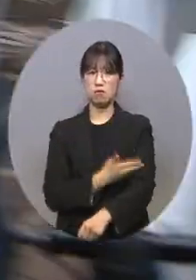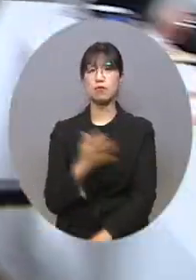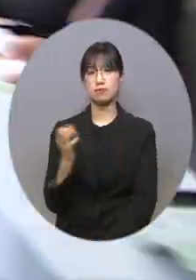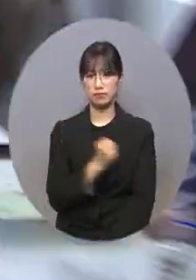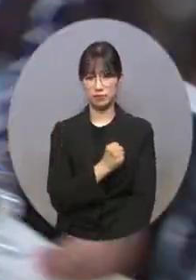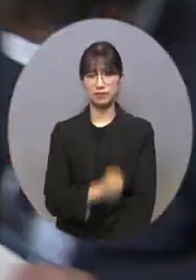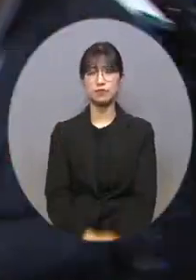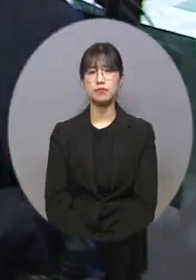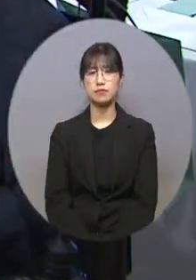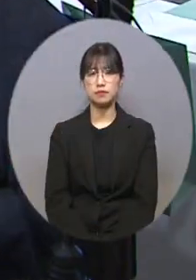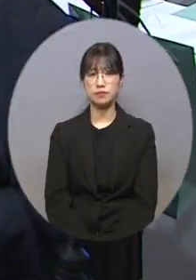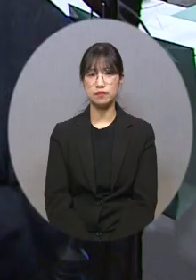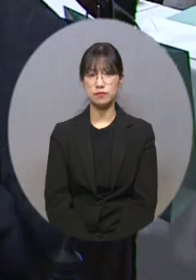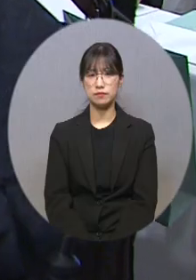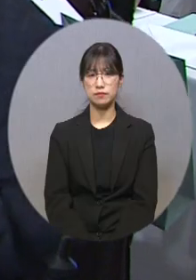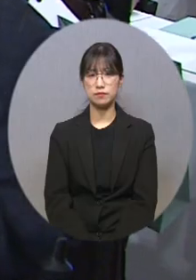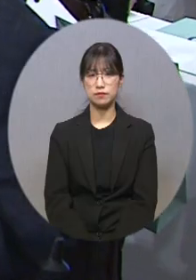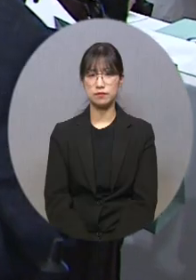정소연, 장상석